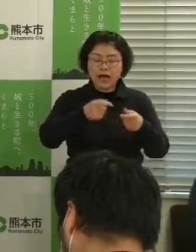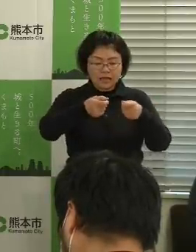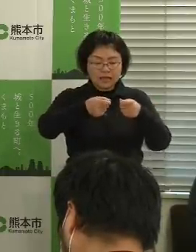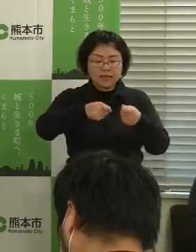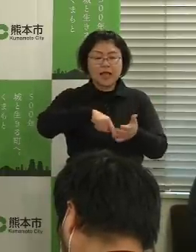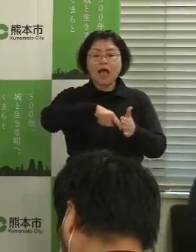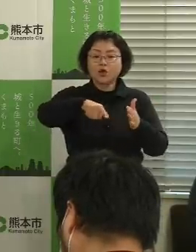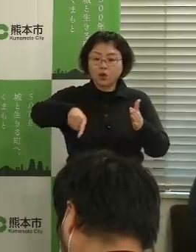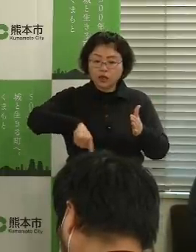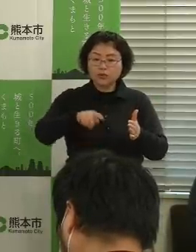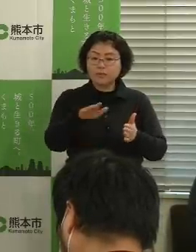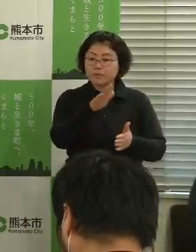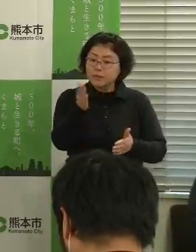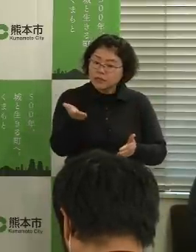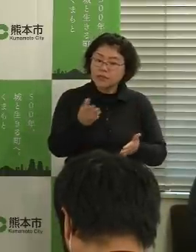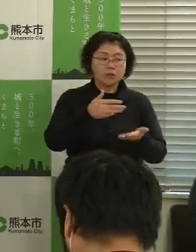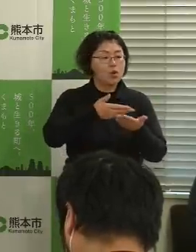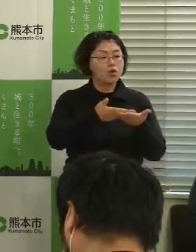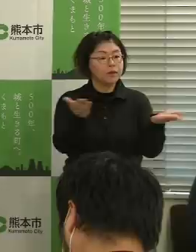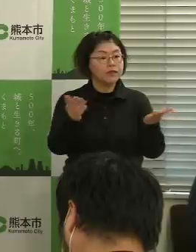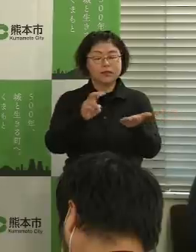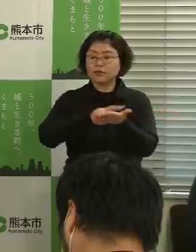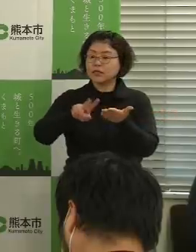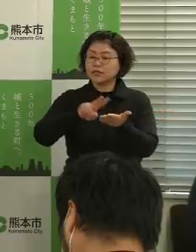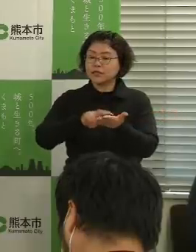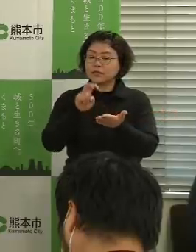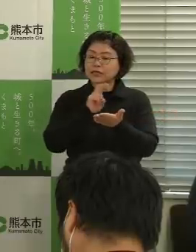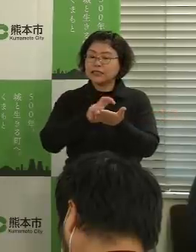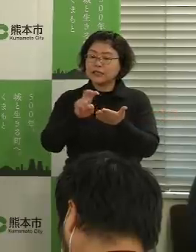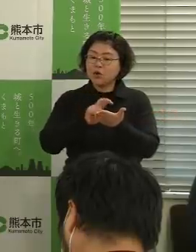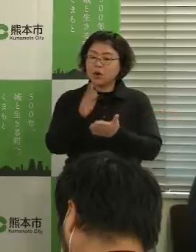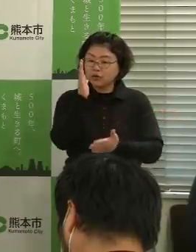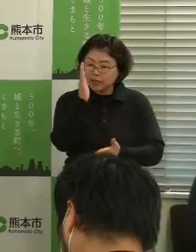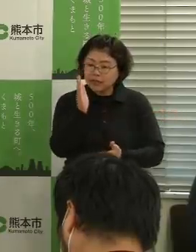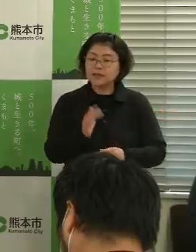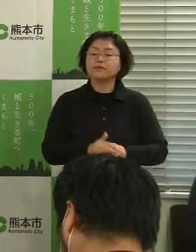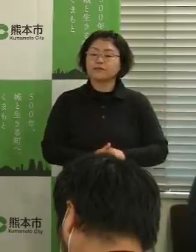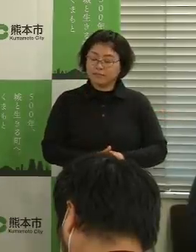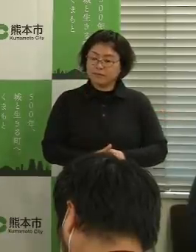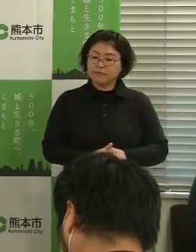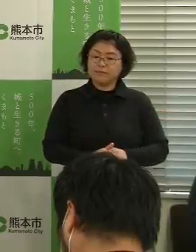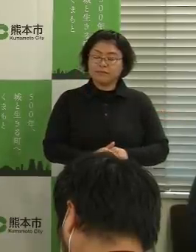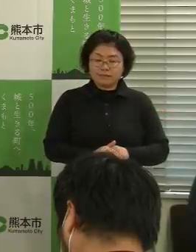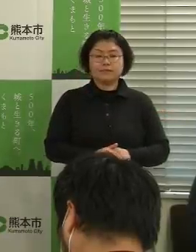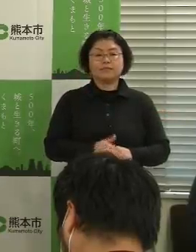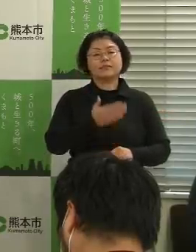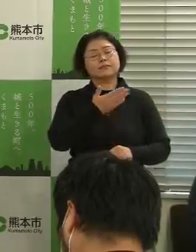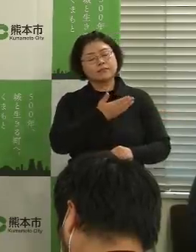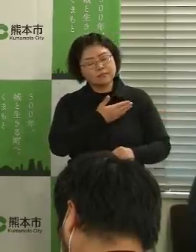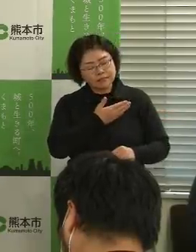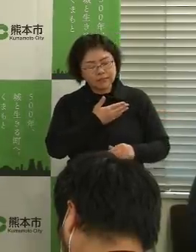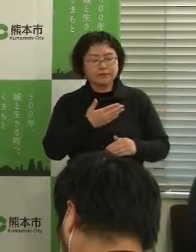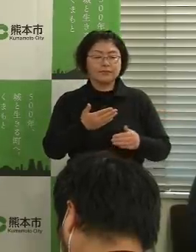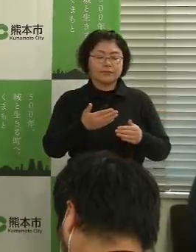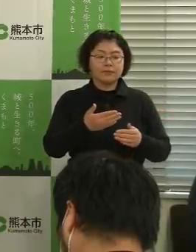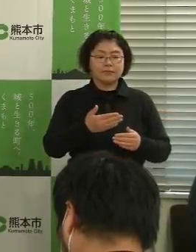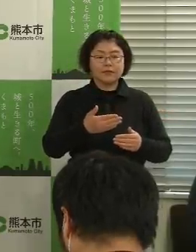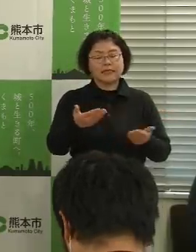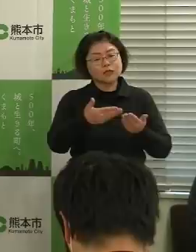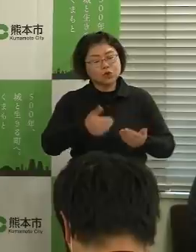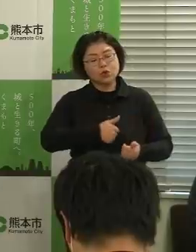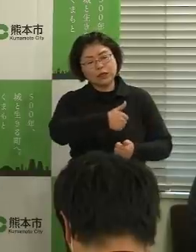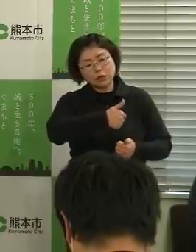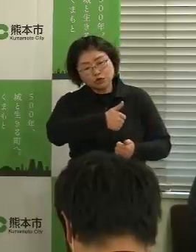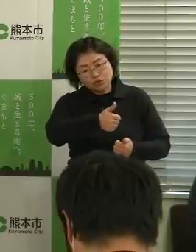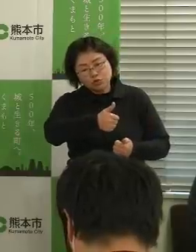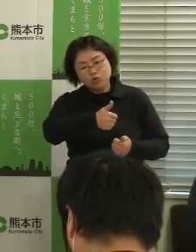お配りをしております資料をご確認ください。これはどうしても通勤等をせざるを得ない市民の皆様